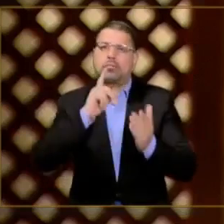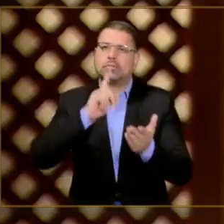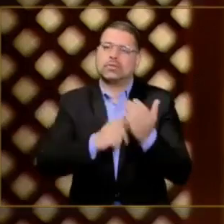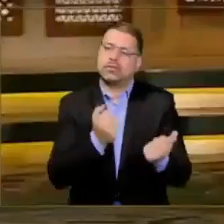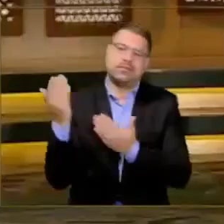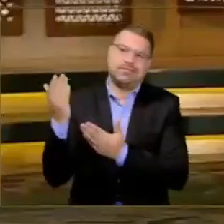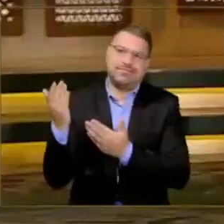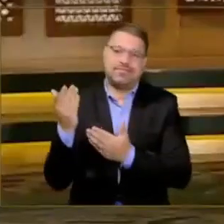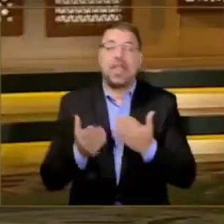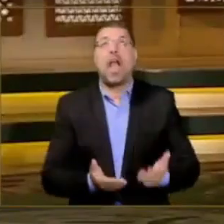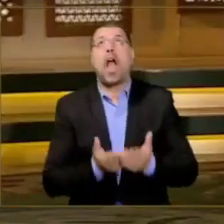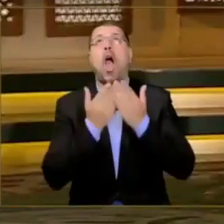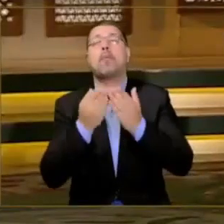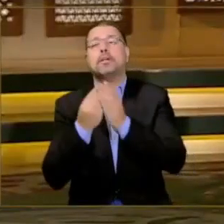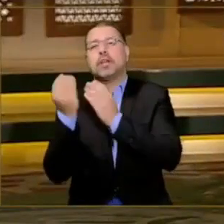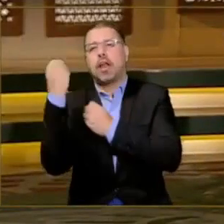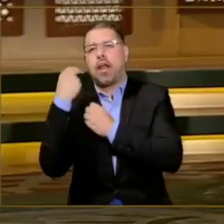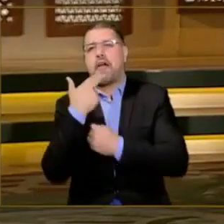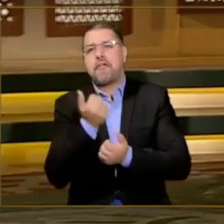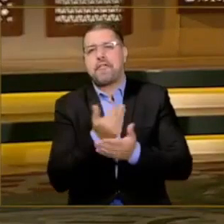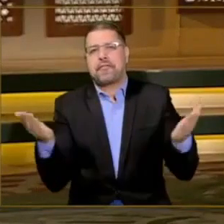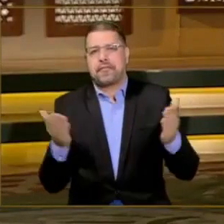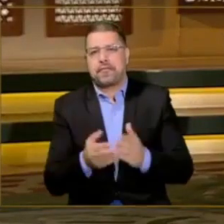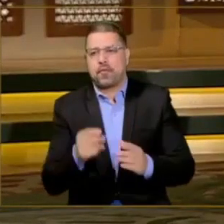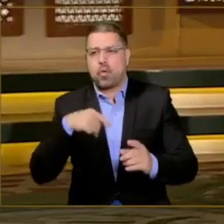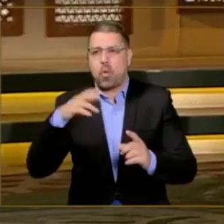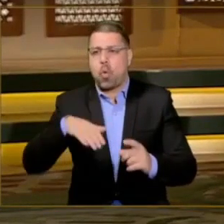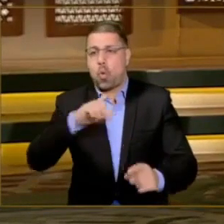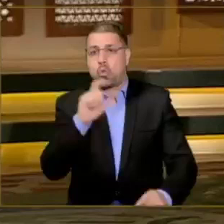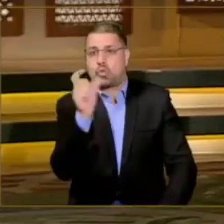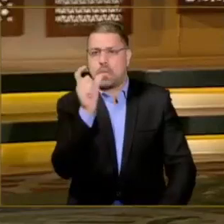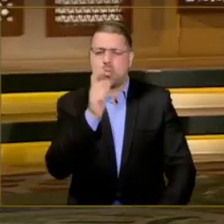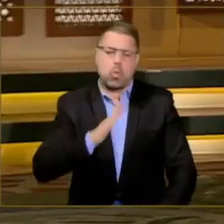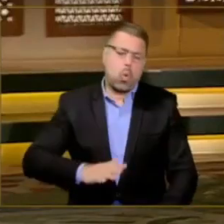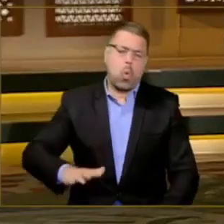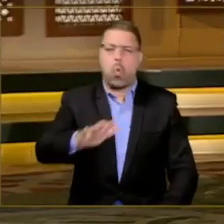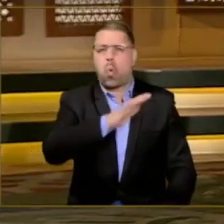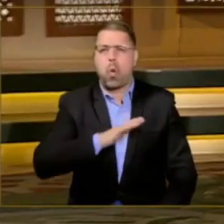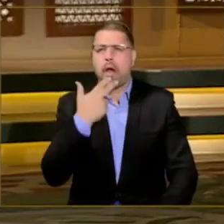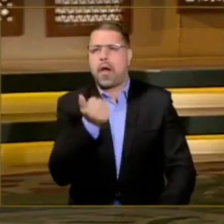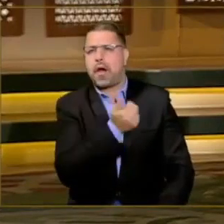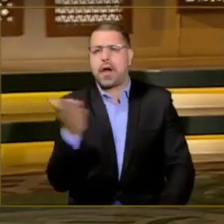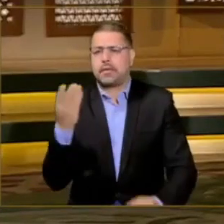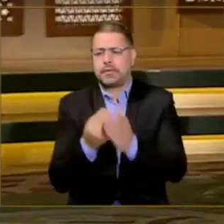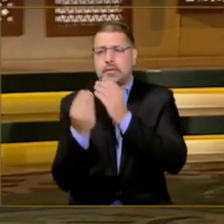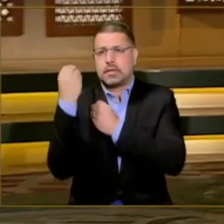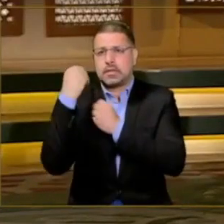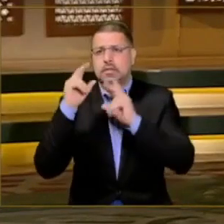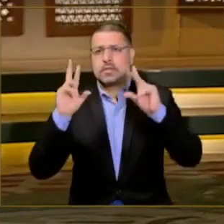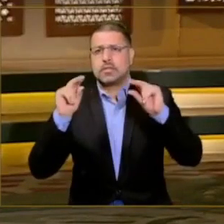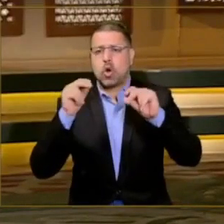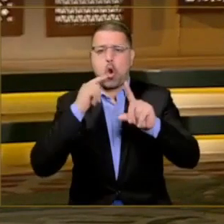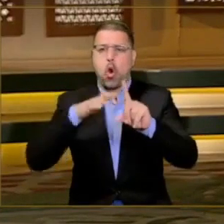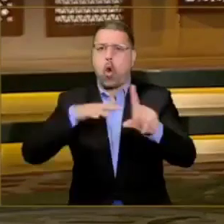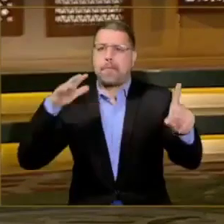مدخلا اللهم اجزيه عنا وعن الاسلام والمسلمين خير ما جزيت